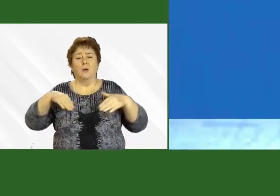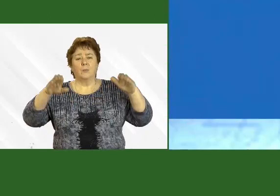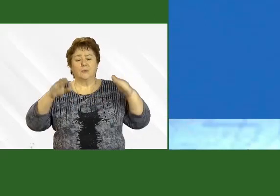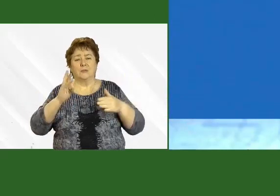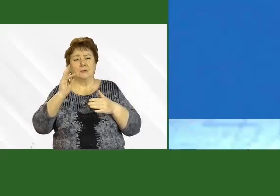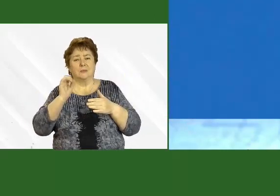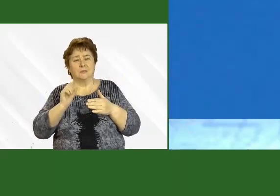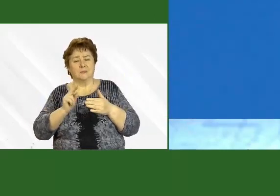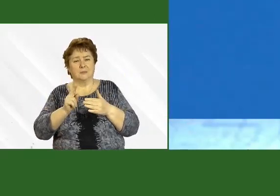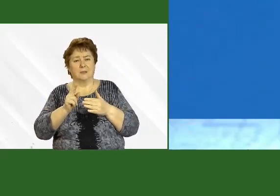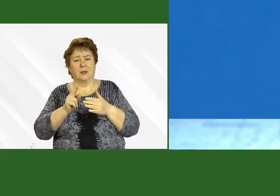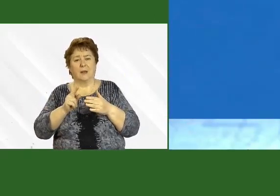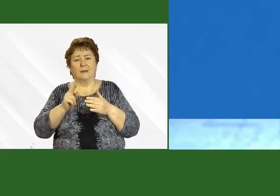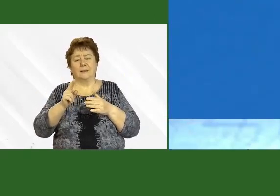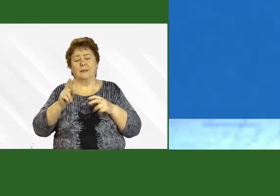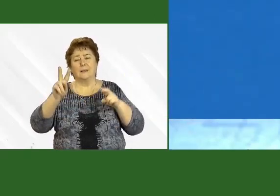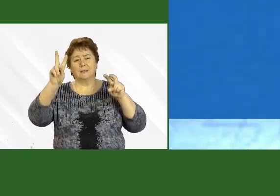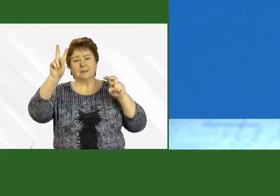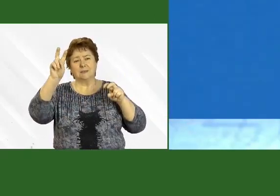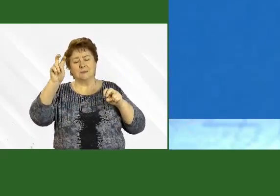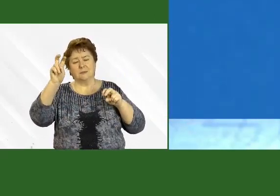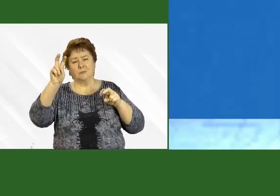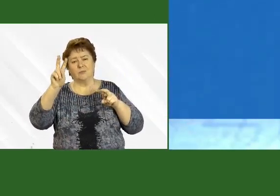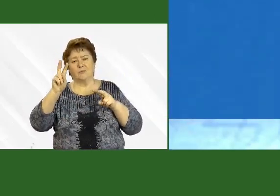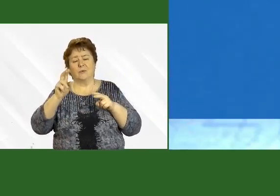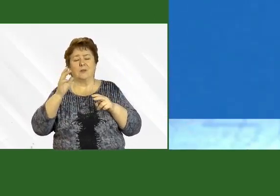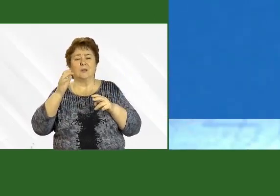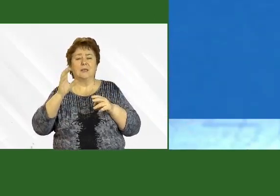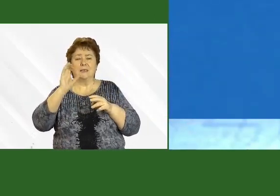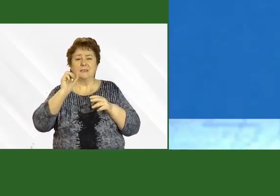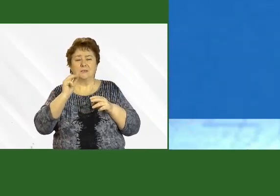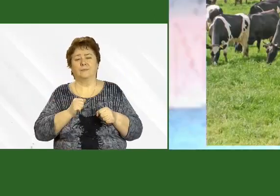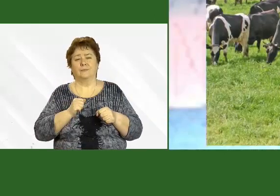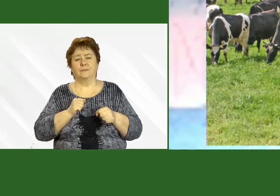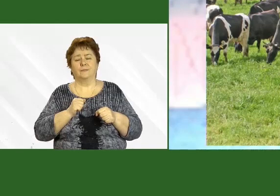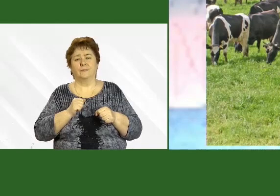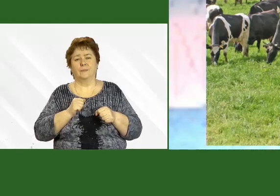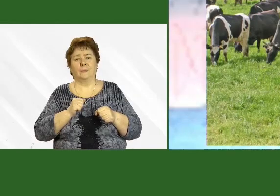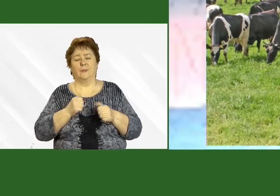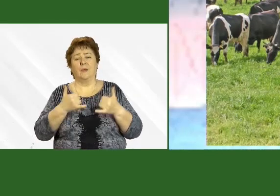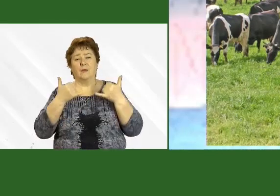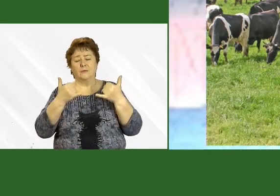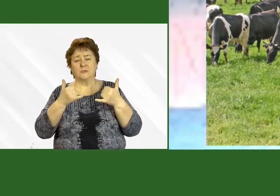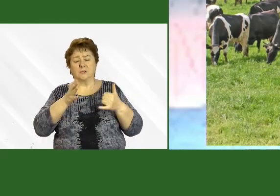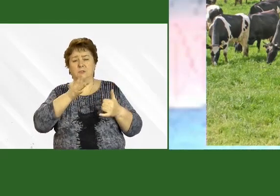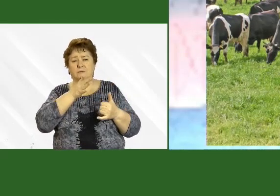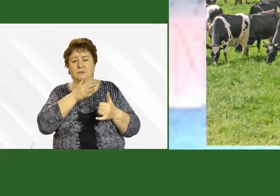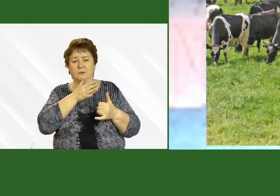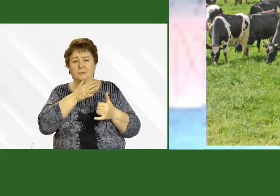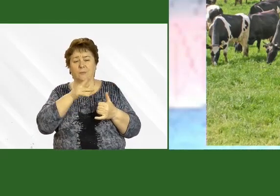национальным символом соединенных штатов америки в настоящее время